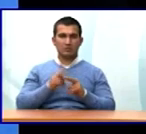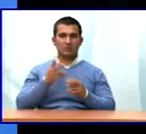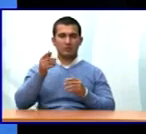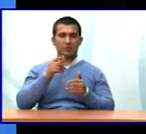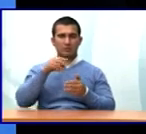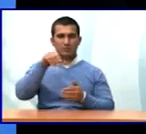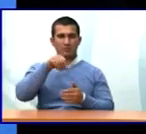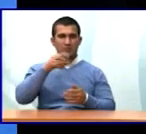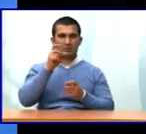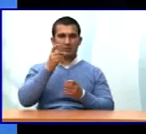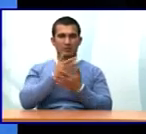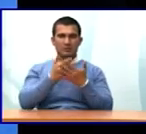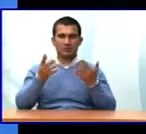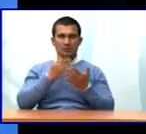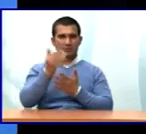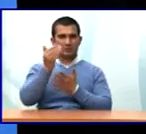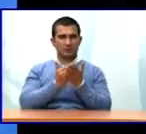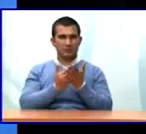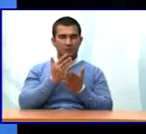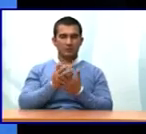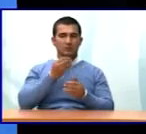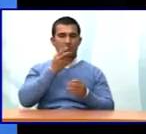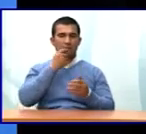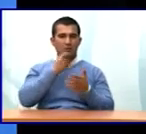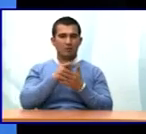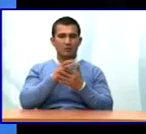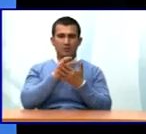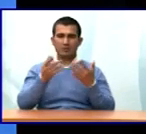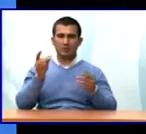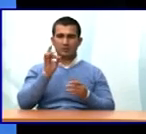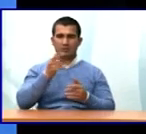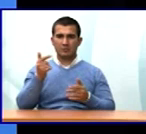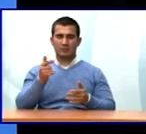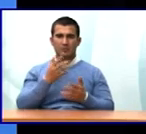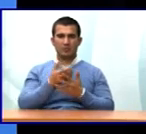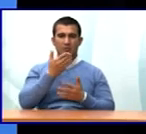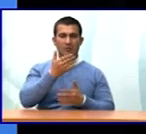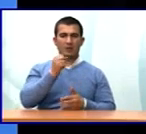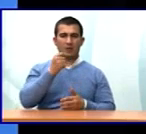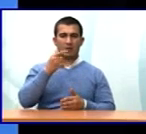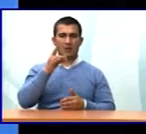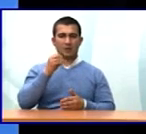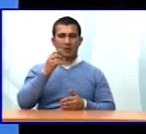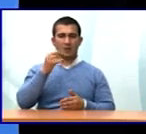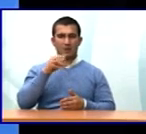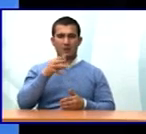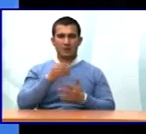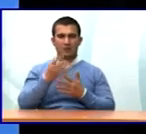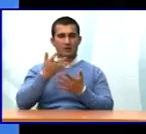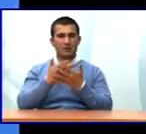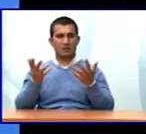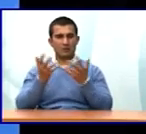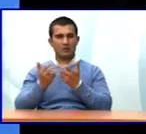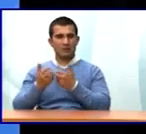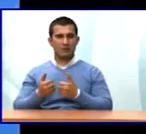nomi, kimyoviy tarkibi, ozuqa miqdori hamda agregat holati. Aziz o'quvchilar, bu